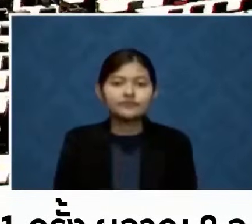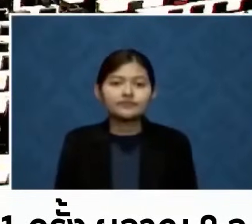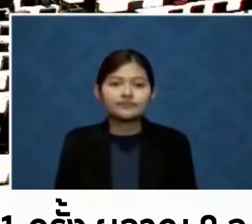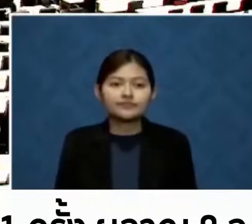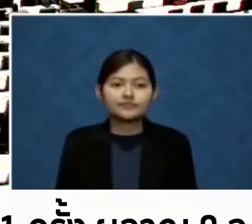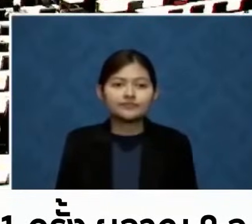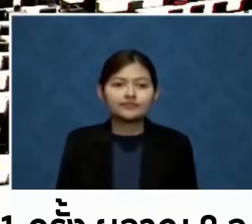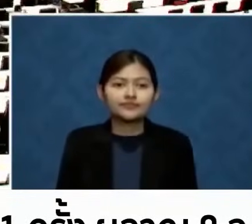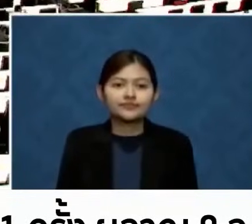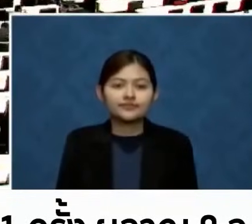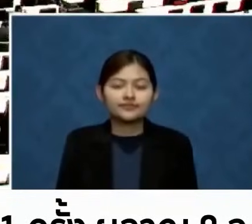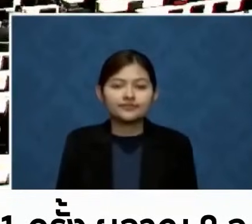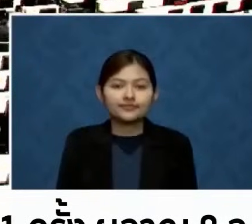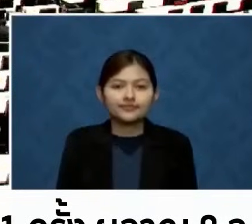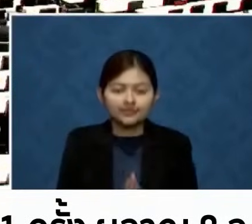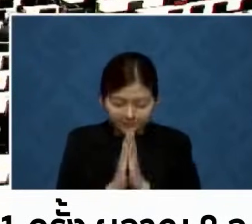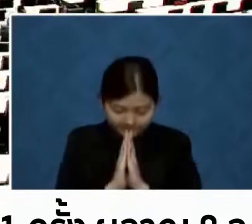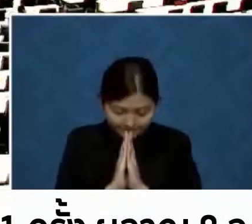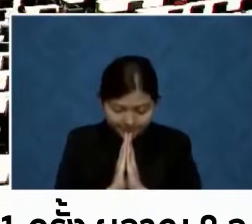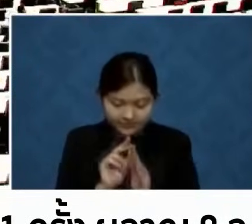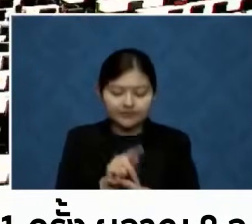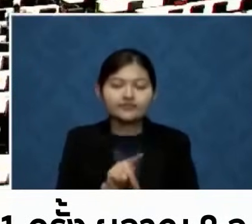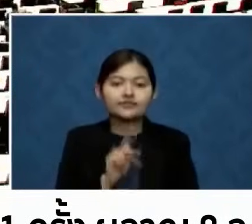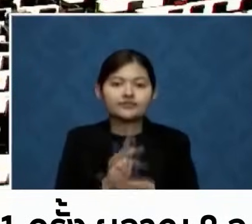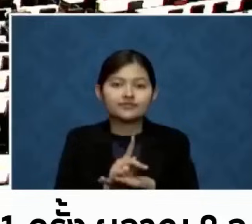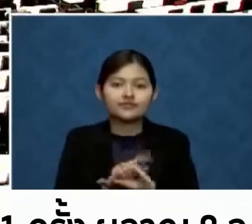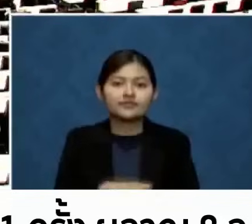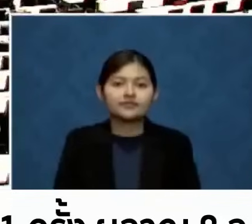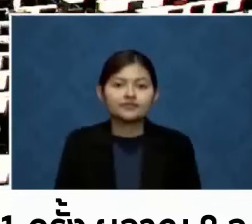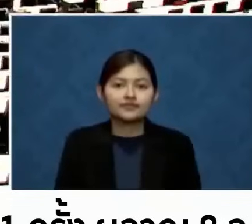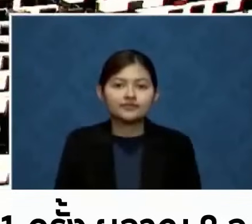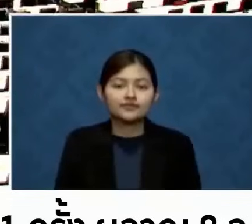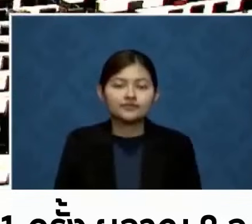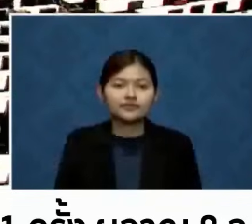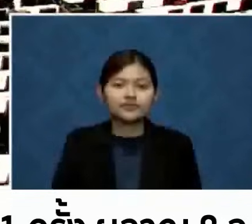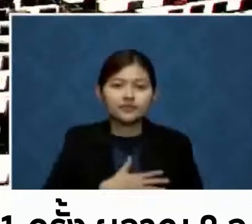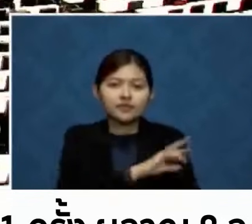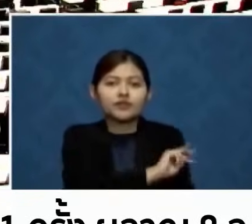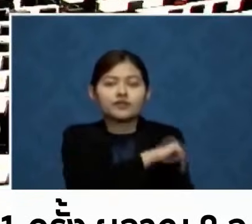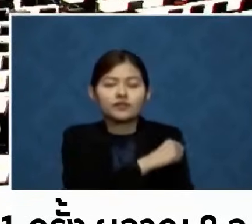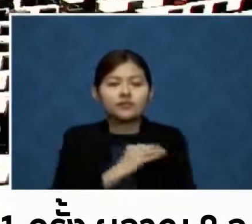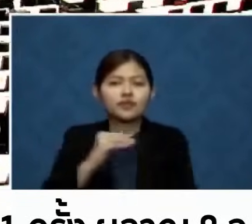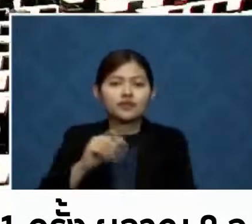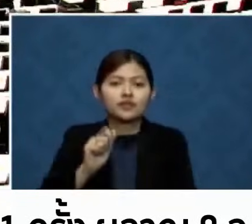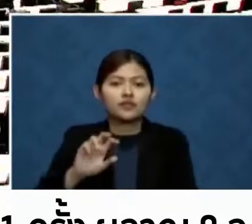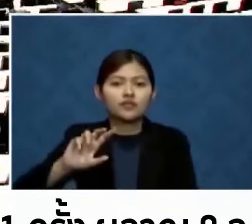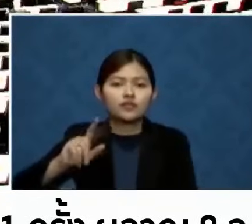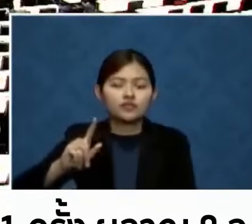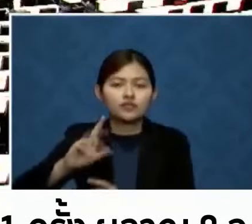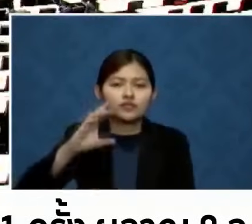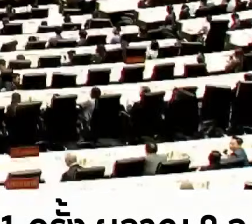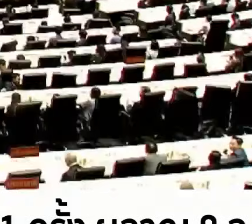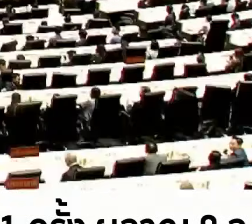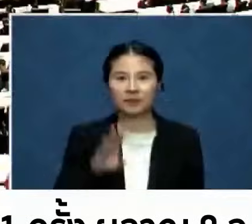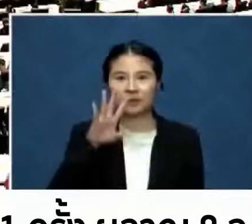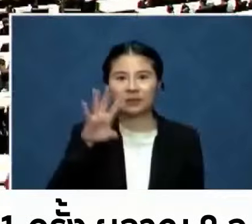คนแต่พอถึงขั้นตอนการลงมติที่ห่างจากขั้นตอนการแสดงตนเป็นองค์ประชุมเนี่ยแค่ 2นาทีปรากฏว่า